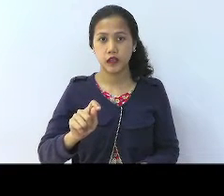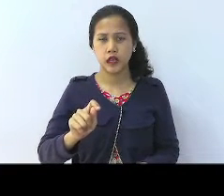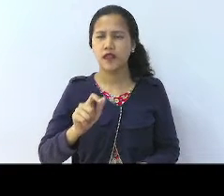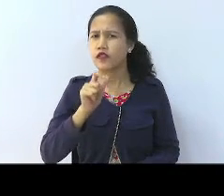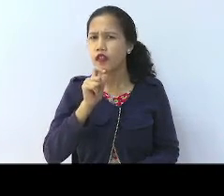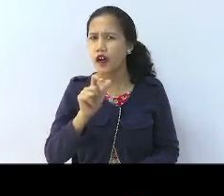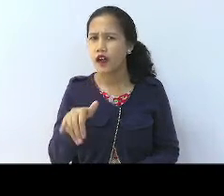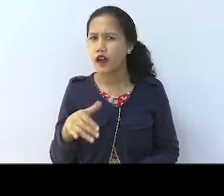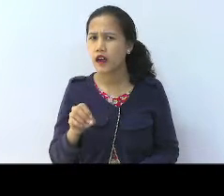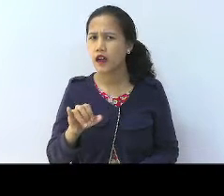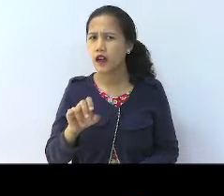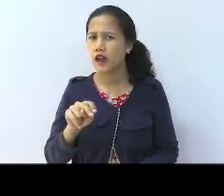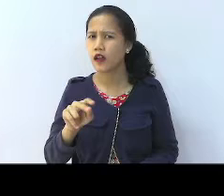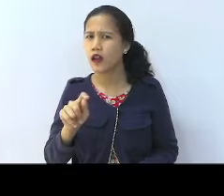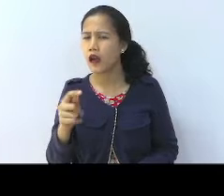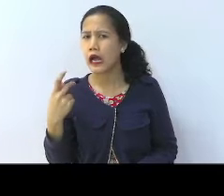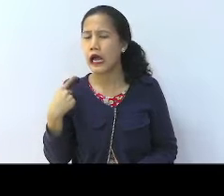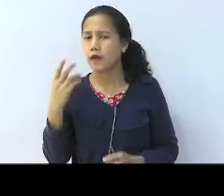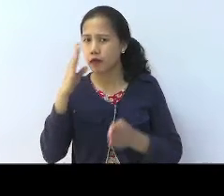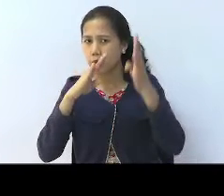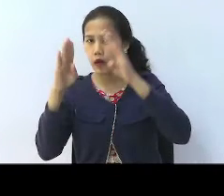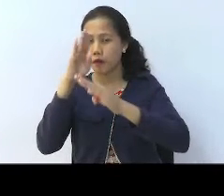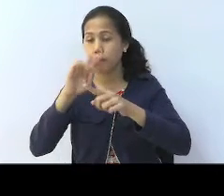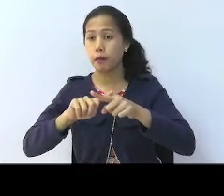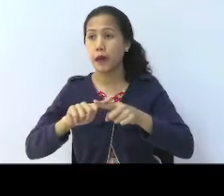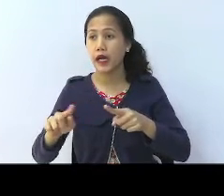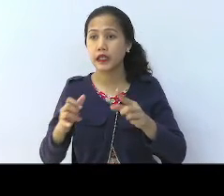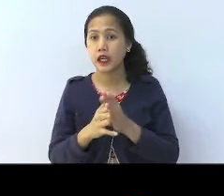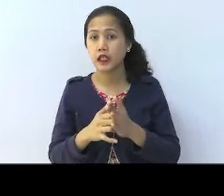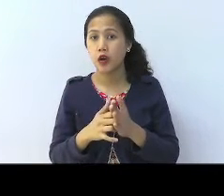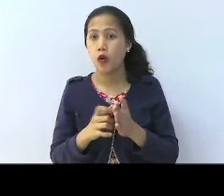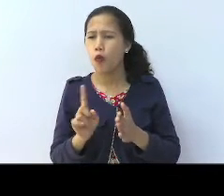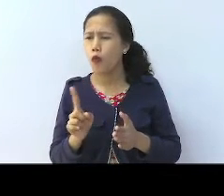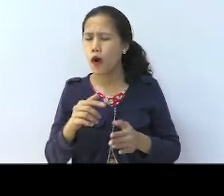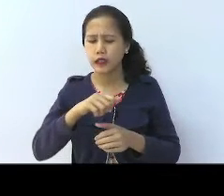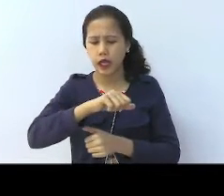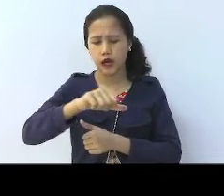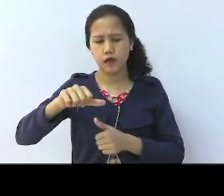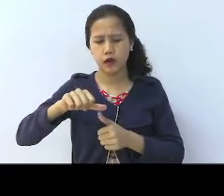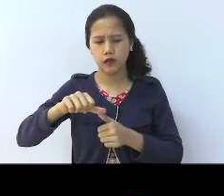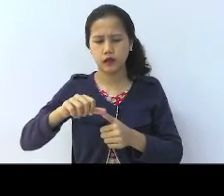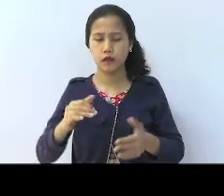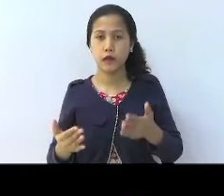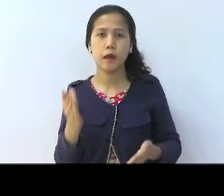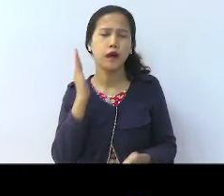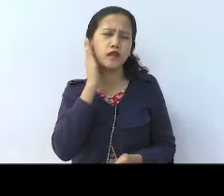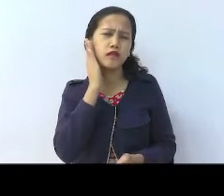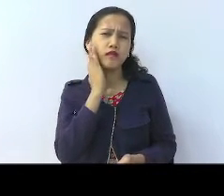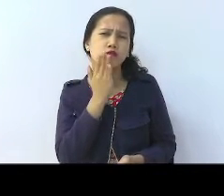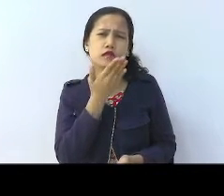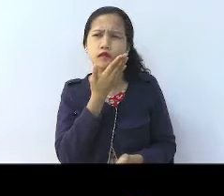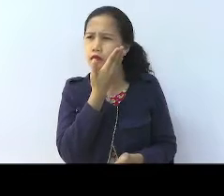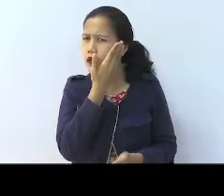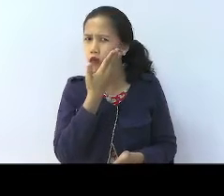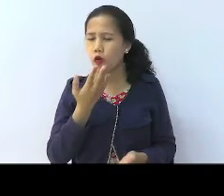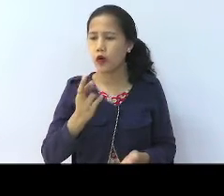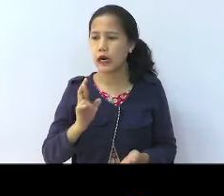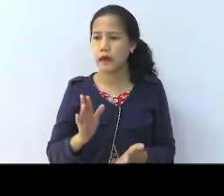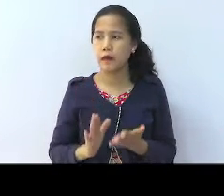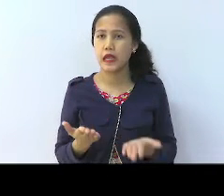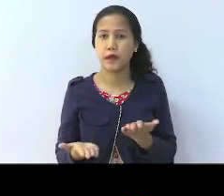spasm. Yan. O yung mga involved naman yung mga structures sa palibot ng joint. Hindi yung joint ang may problema.